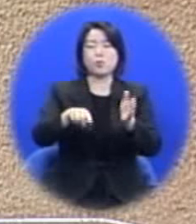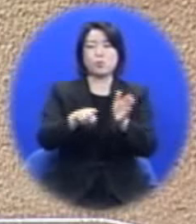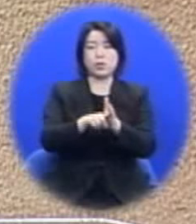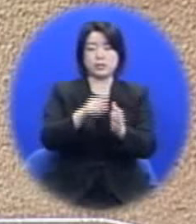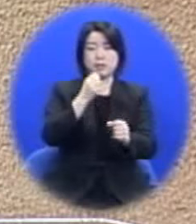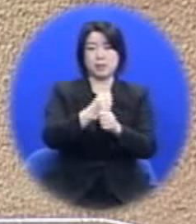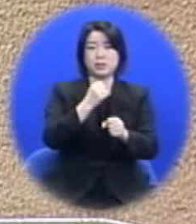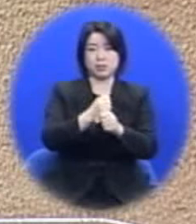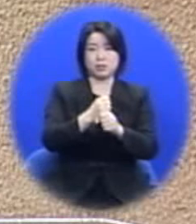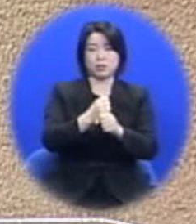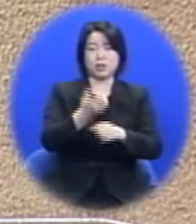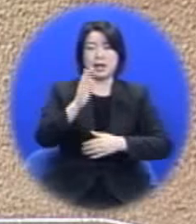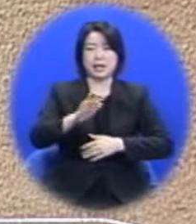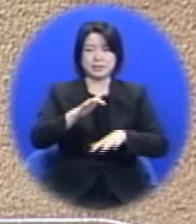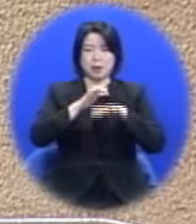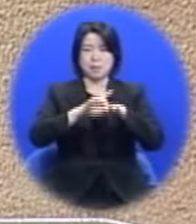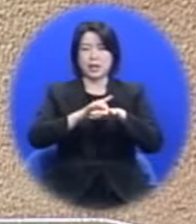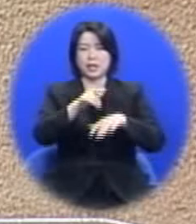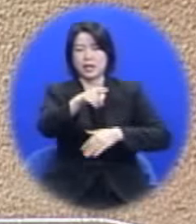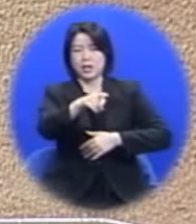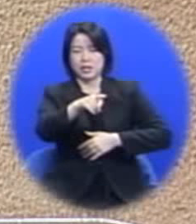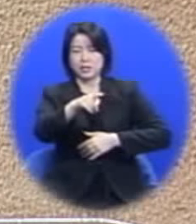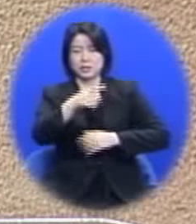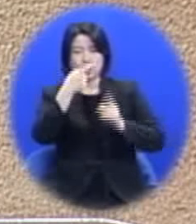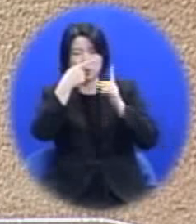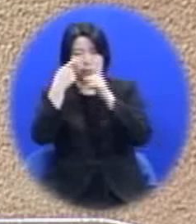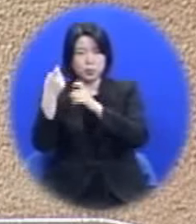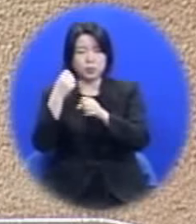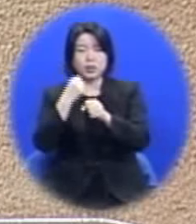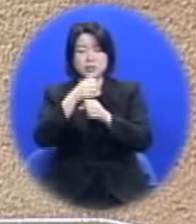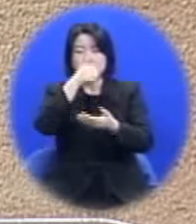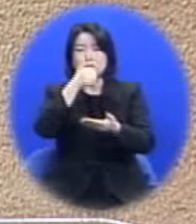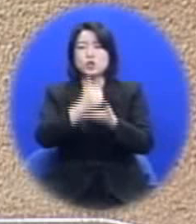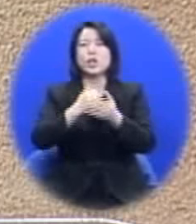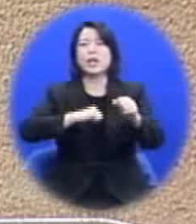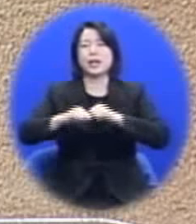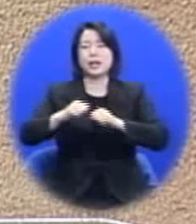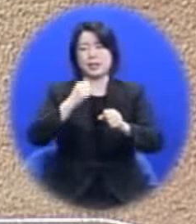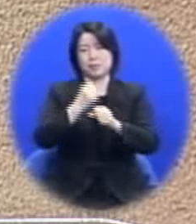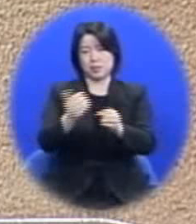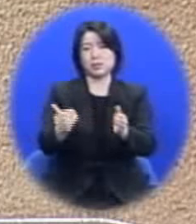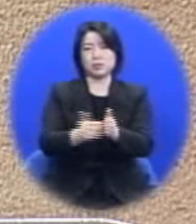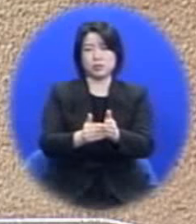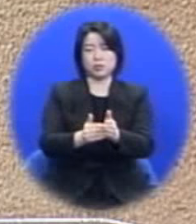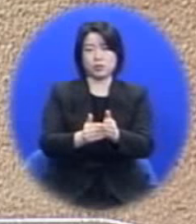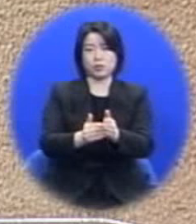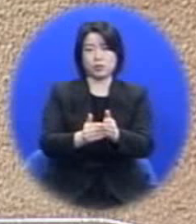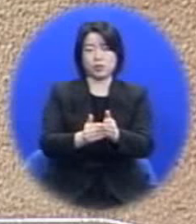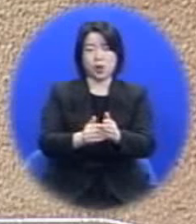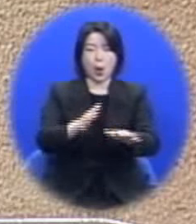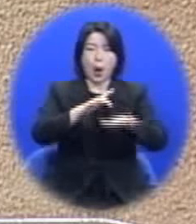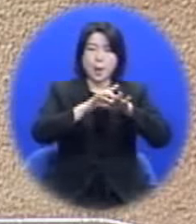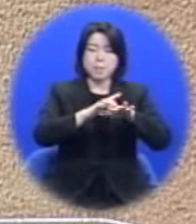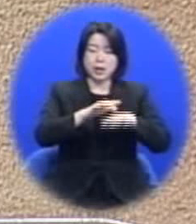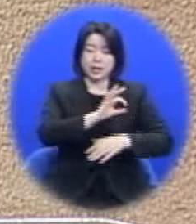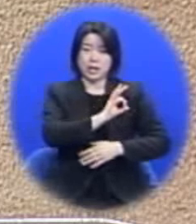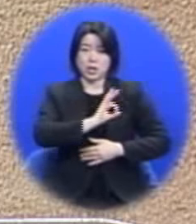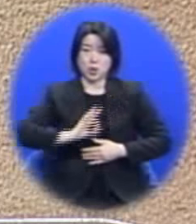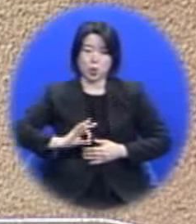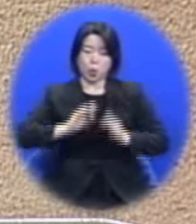가지고 아담을 죄짓게 만들어 버렸습니다. 욥 마귀가 욥을